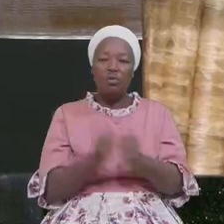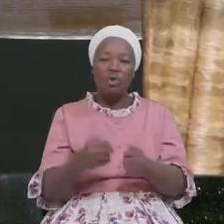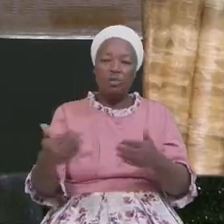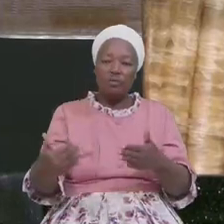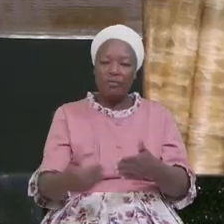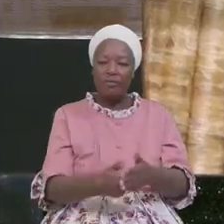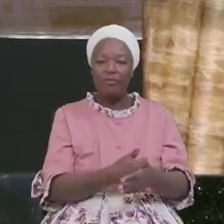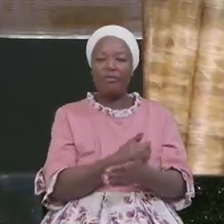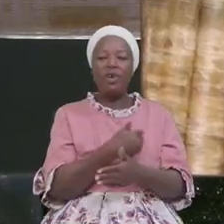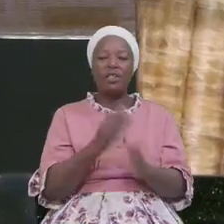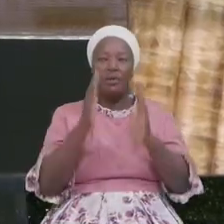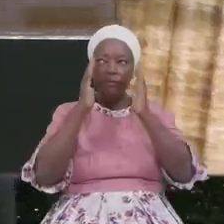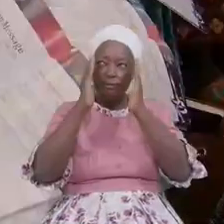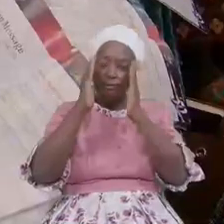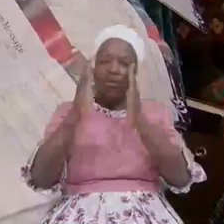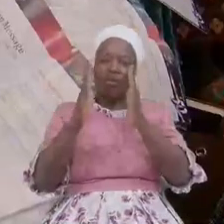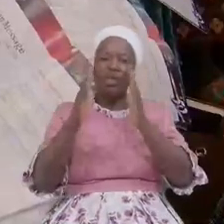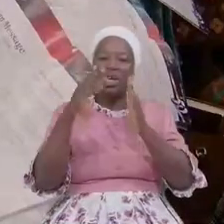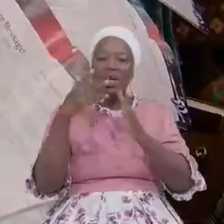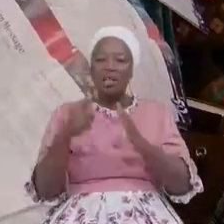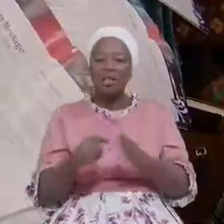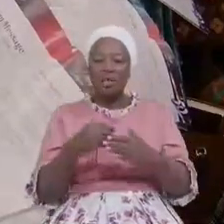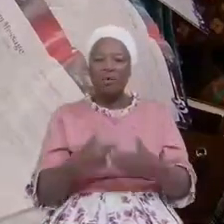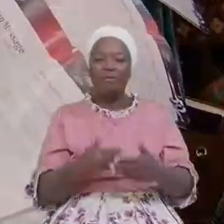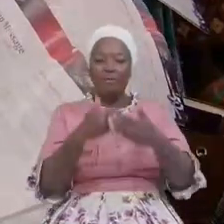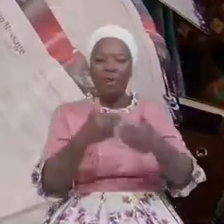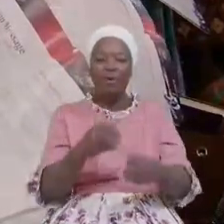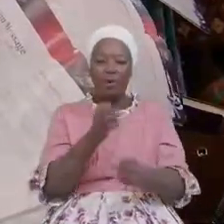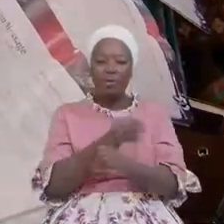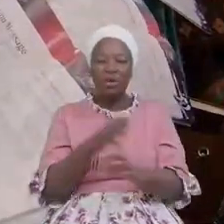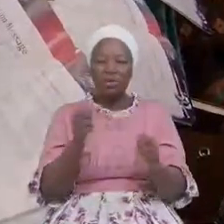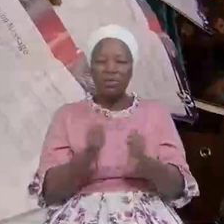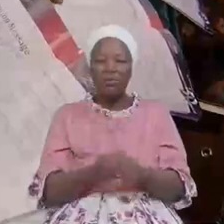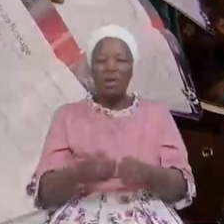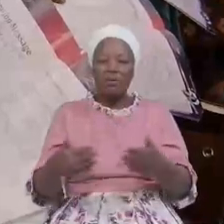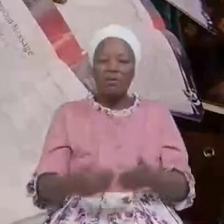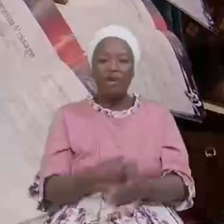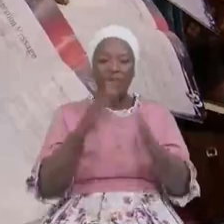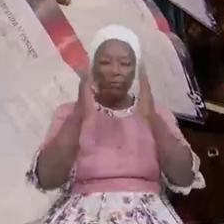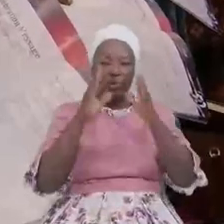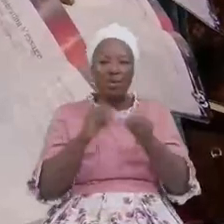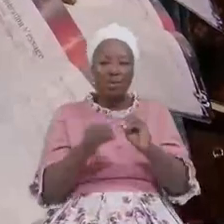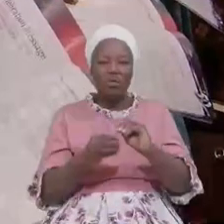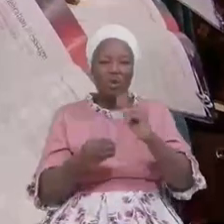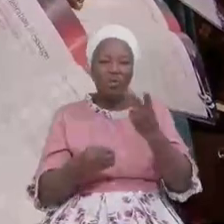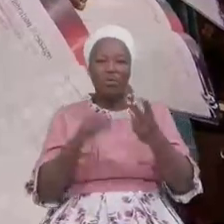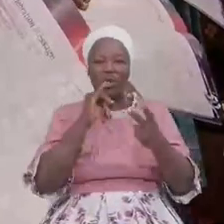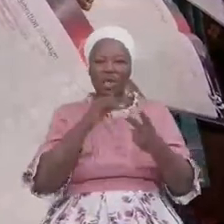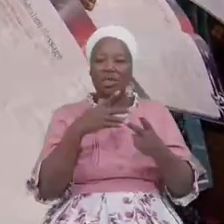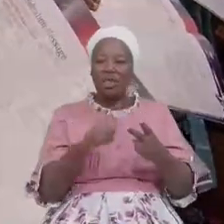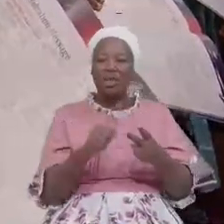orientation. La marche en avant avec une nouvelle orientation. Deuxième point, le